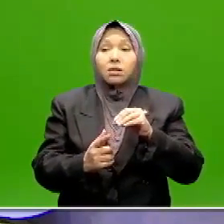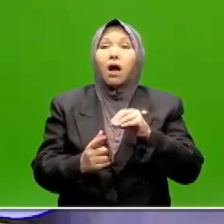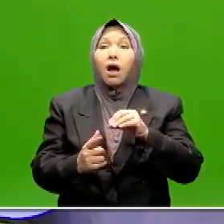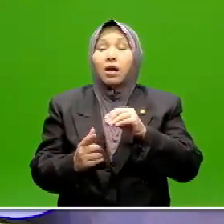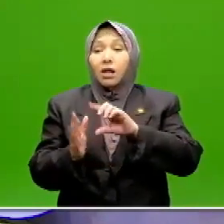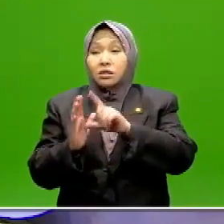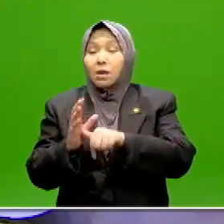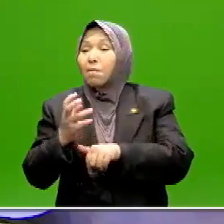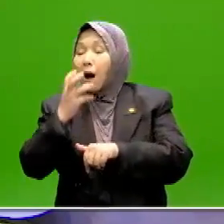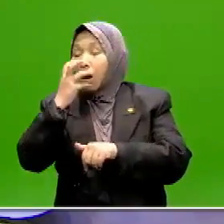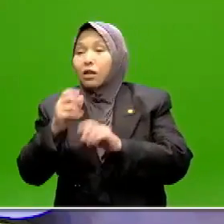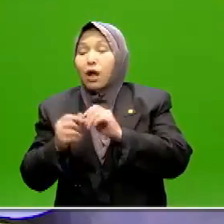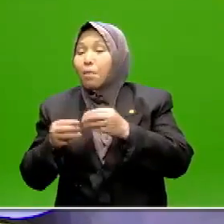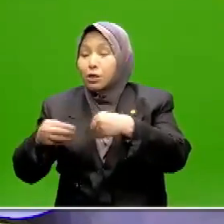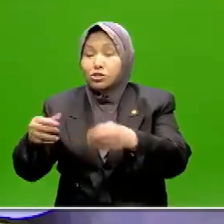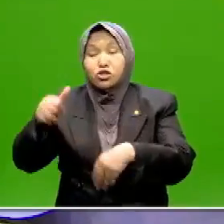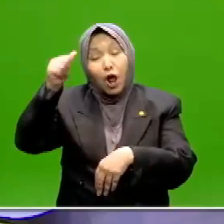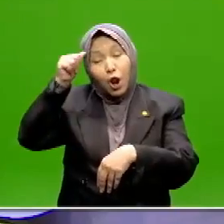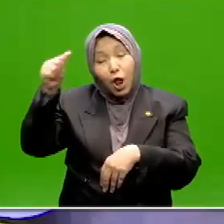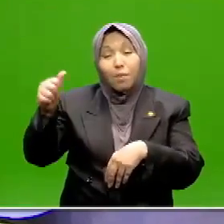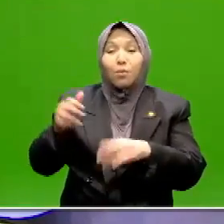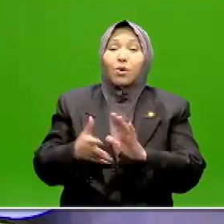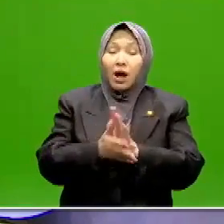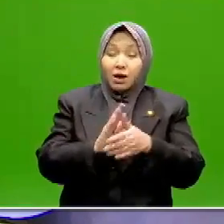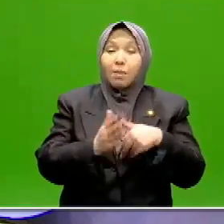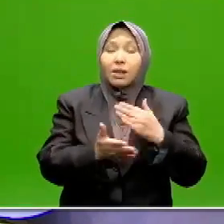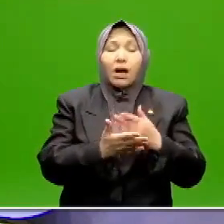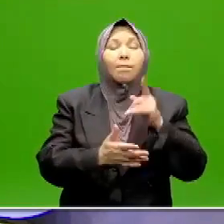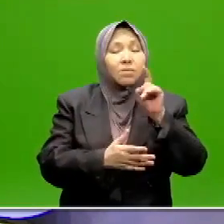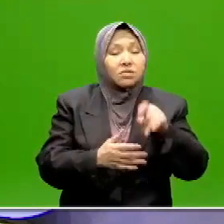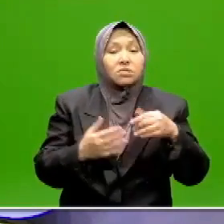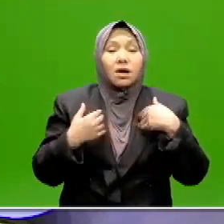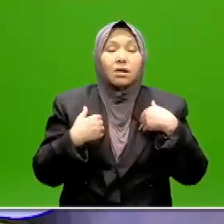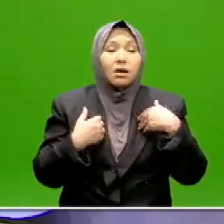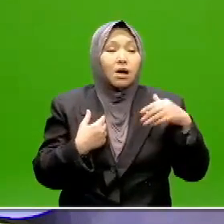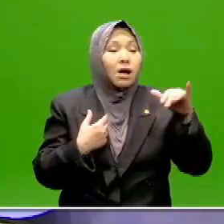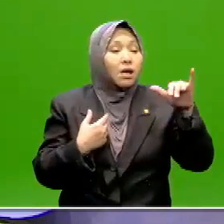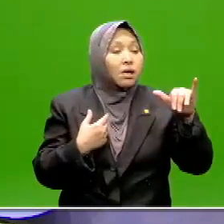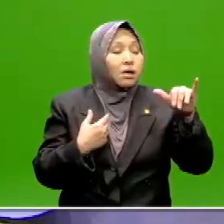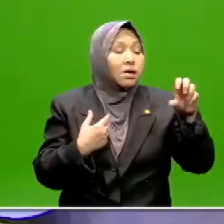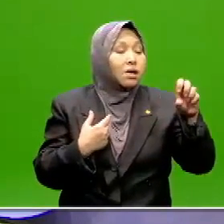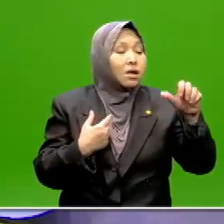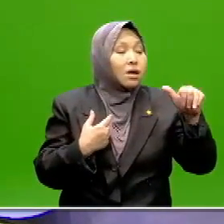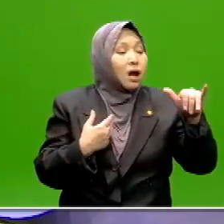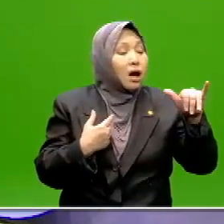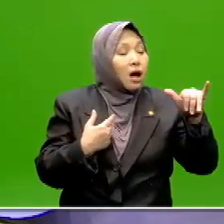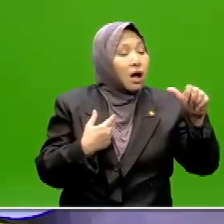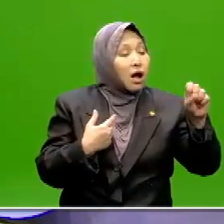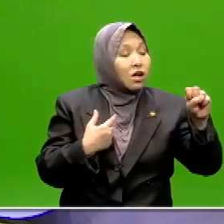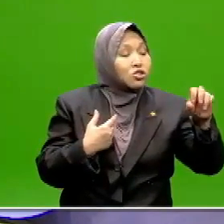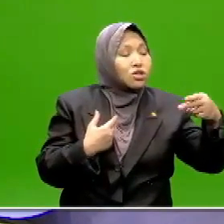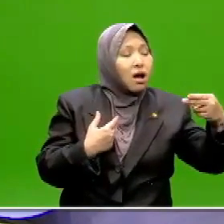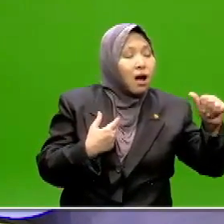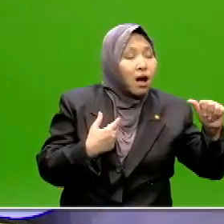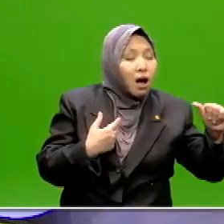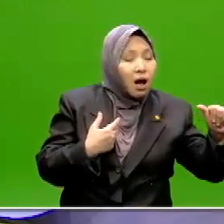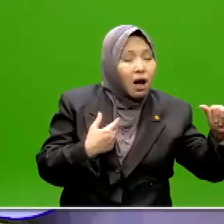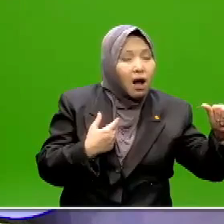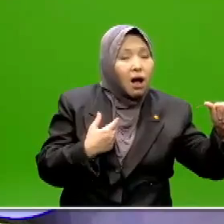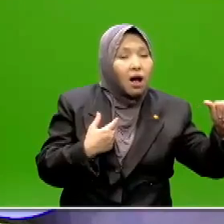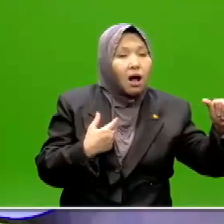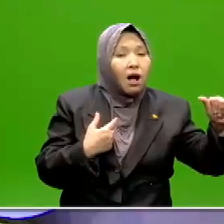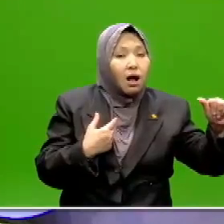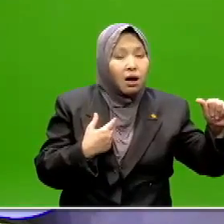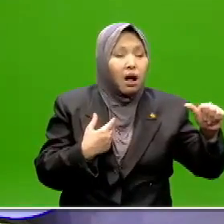contoh seorang bagi salah Bojonegoro say bikin ada yesha jangan pergii blog